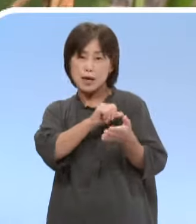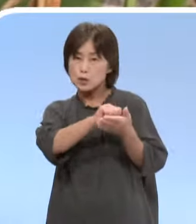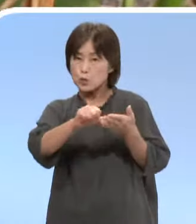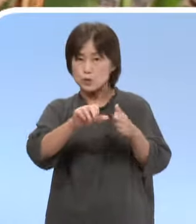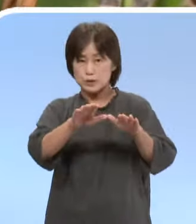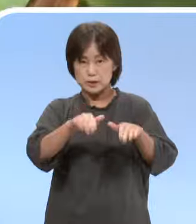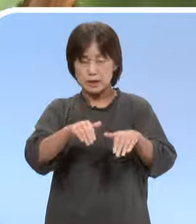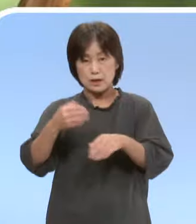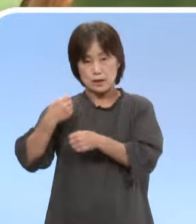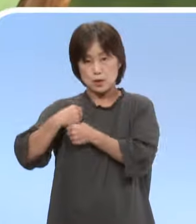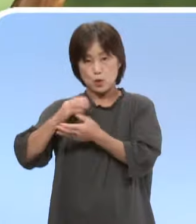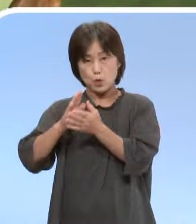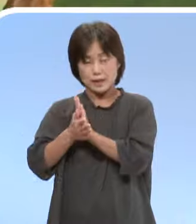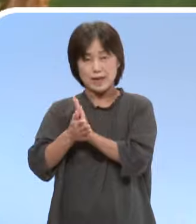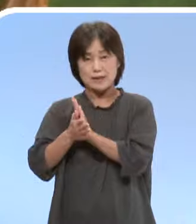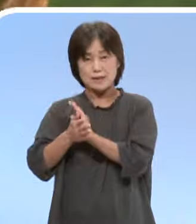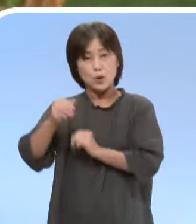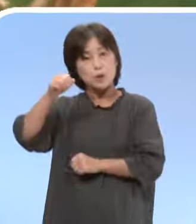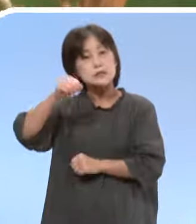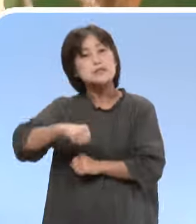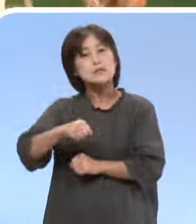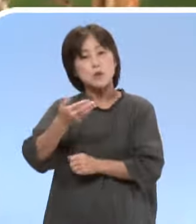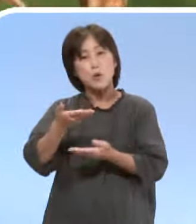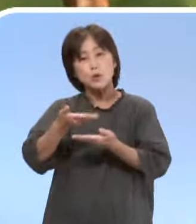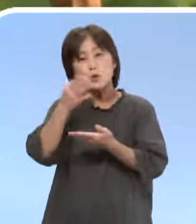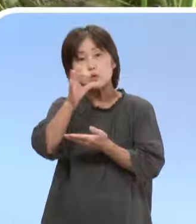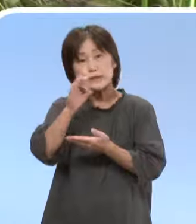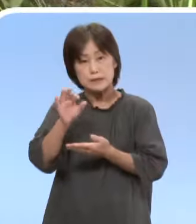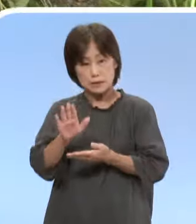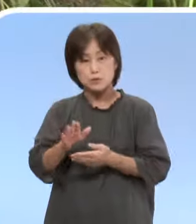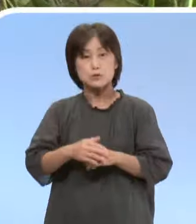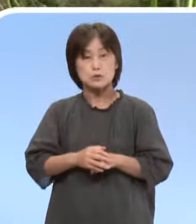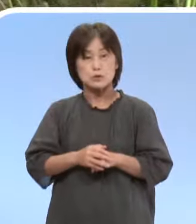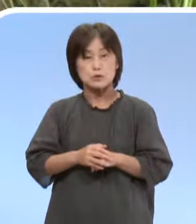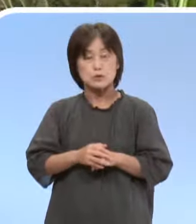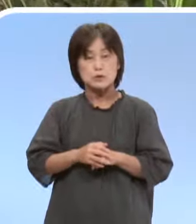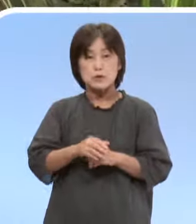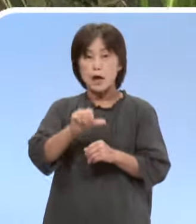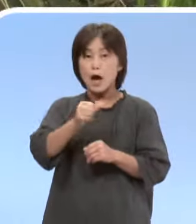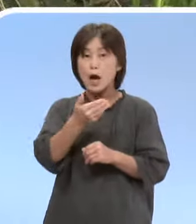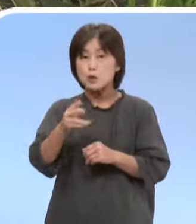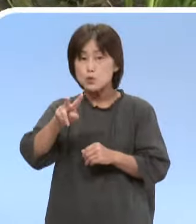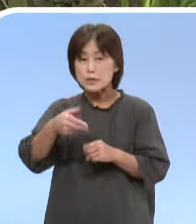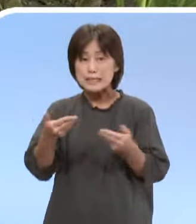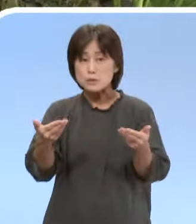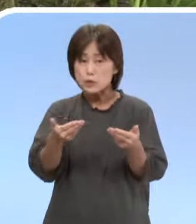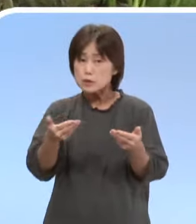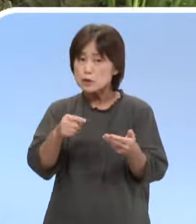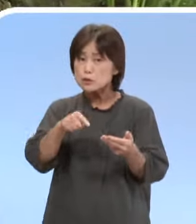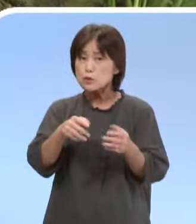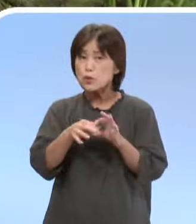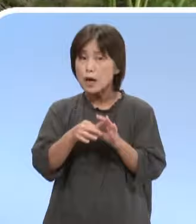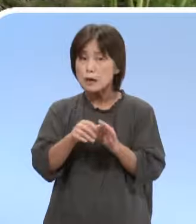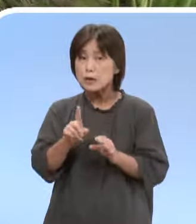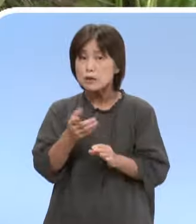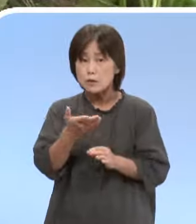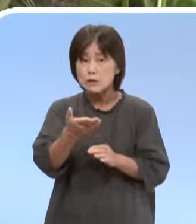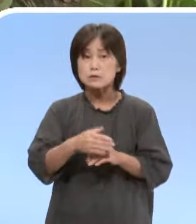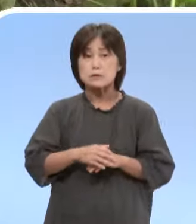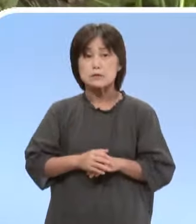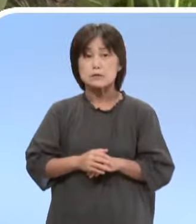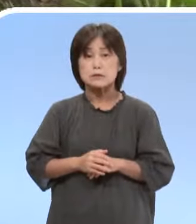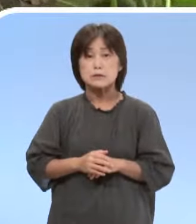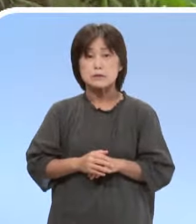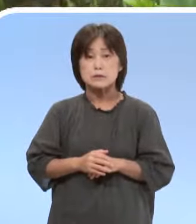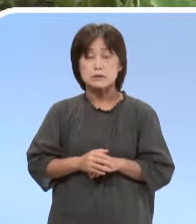してまいりました。兵庫県の認証食品にも認定されております。 これでもアグリビジネスっていうのは、はい、どういったところになるん